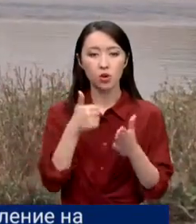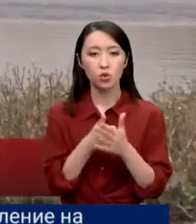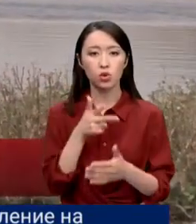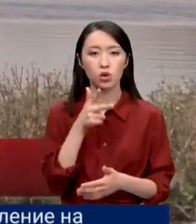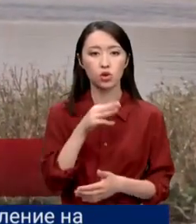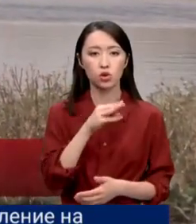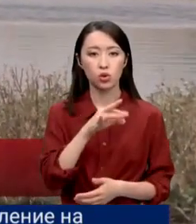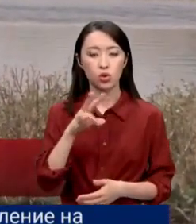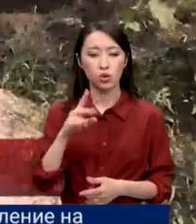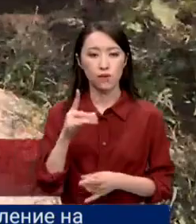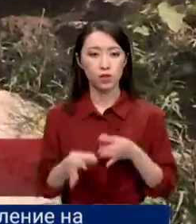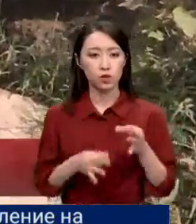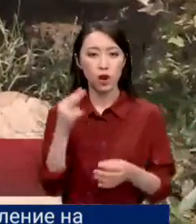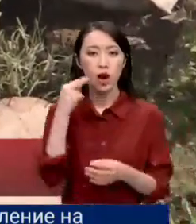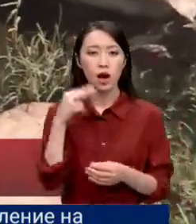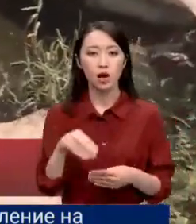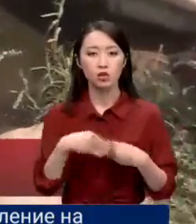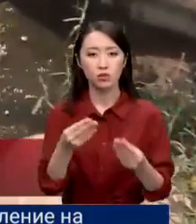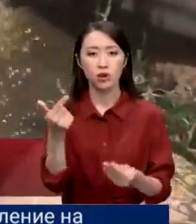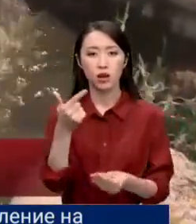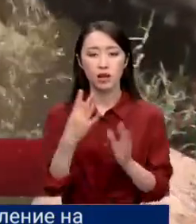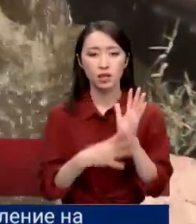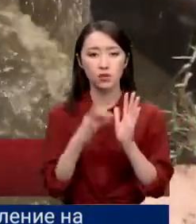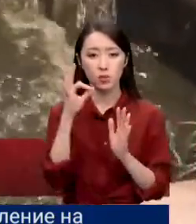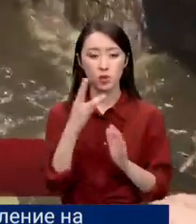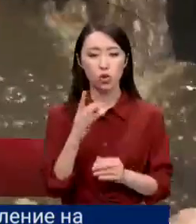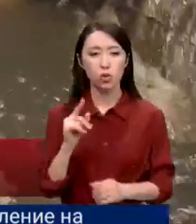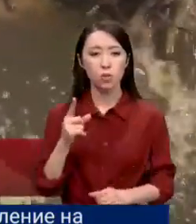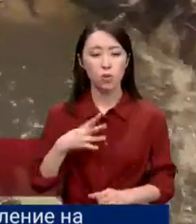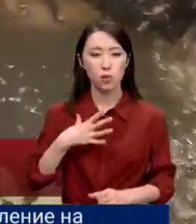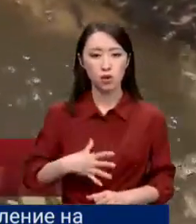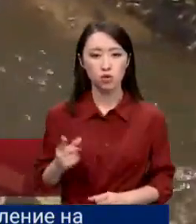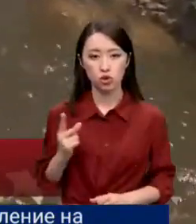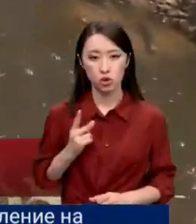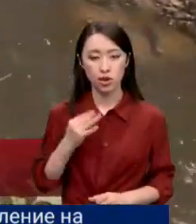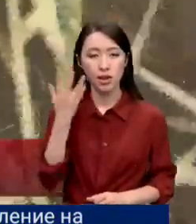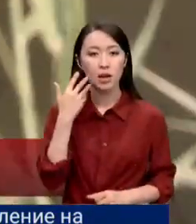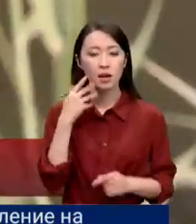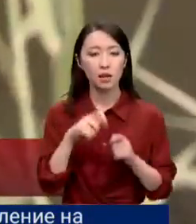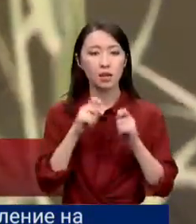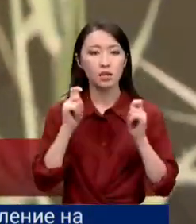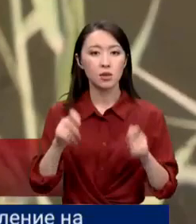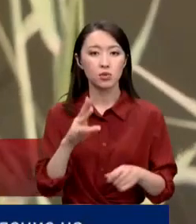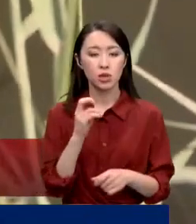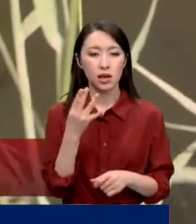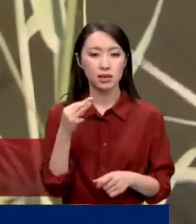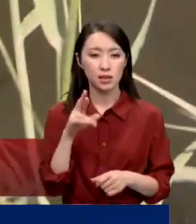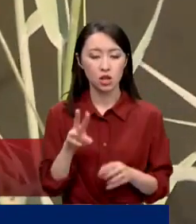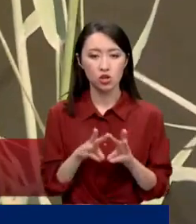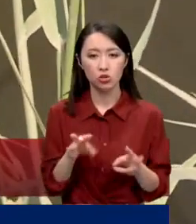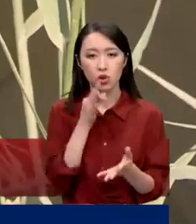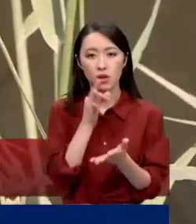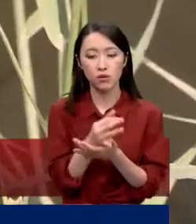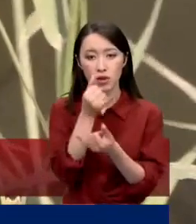сутки. Качество гарантировали на 90%. Но почему приходится ждать и когда теперь запустят станцию, чиновники внятно ответить не